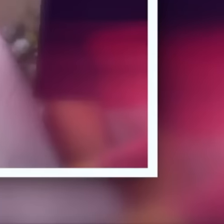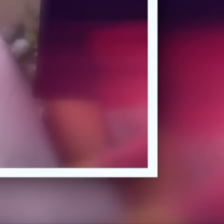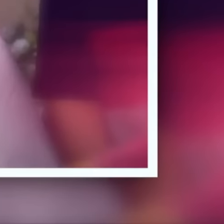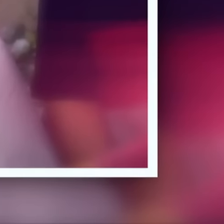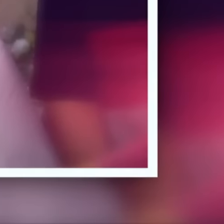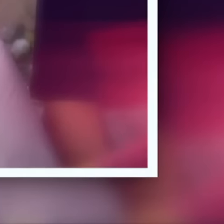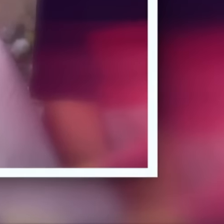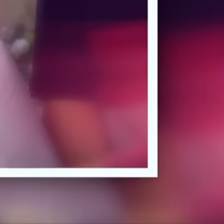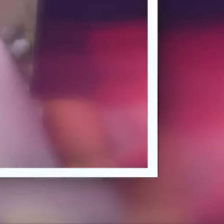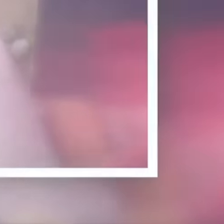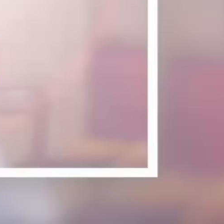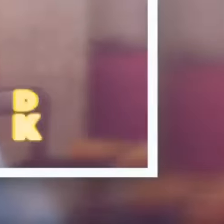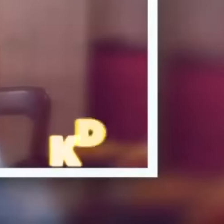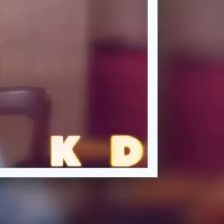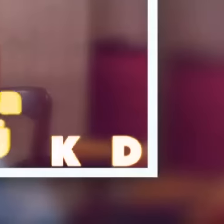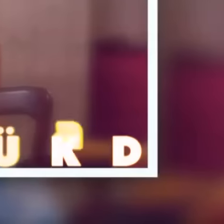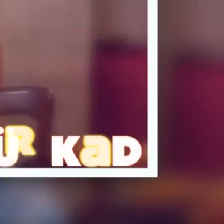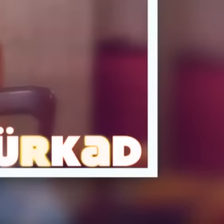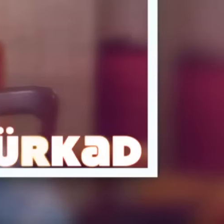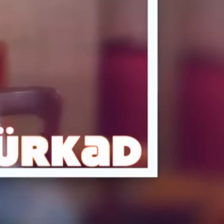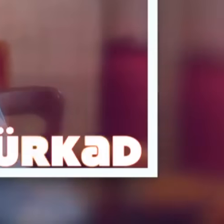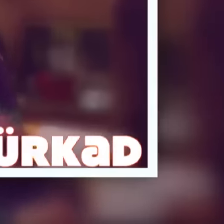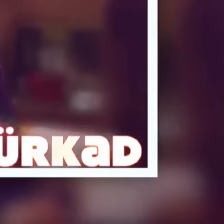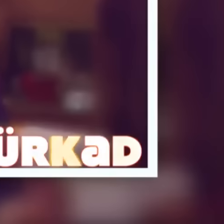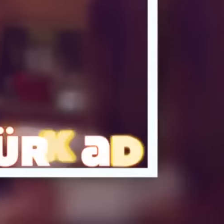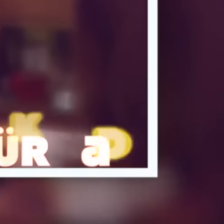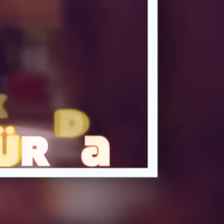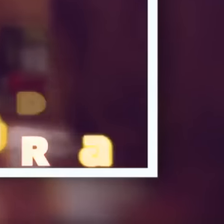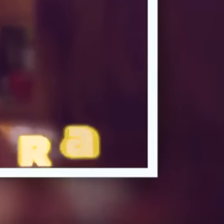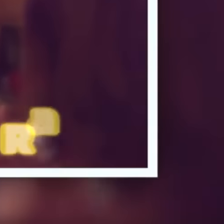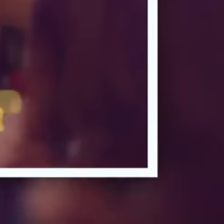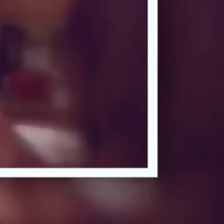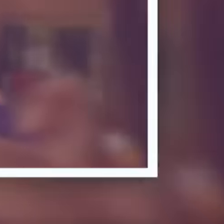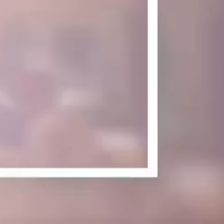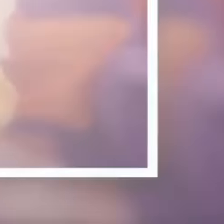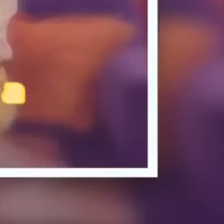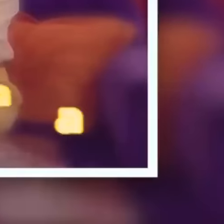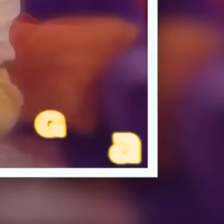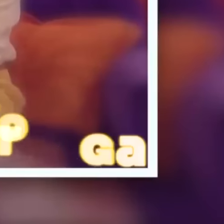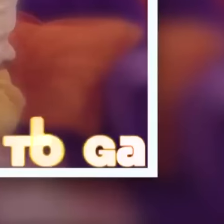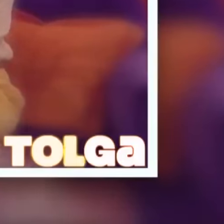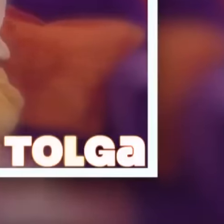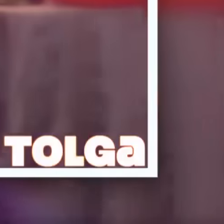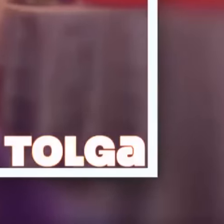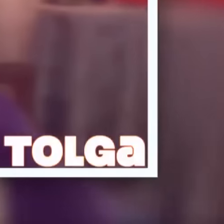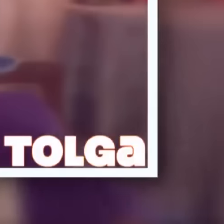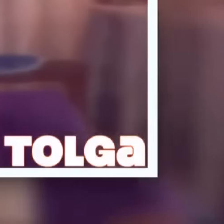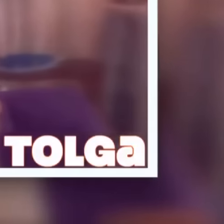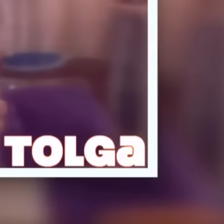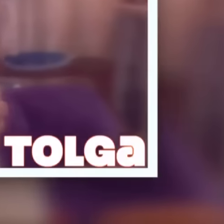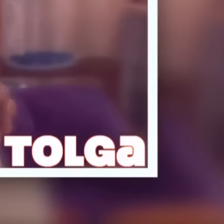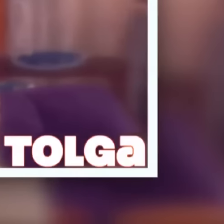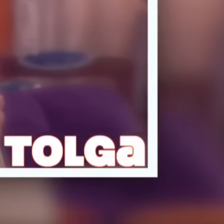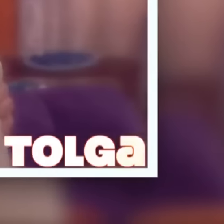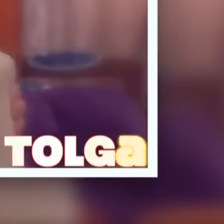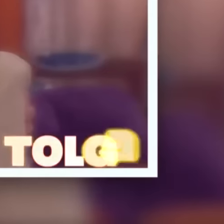görüntüleri eşliğinde akıyor. Fehmi, Rasim Öztekin, Rukiye Özlem Türkat, Ahmet Şoray Uzun, Gülden Ayşe Tolga, Nazlı